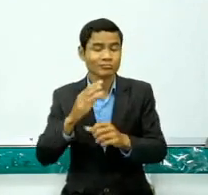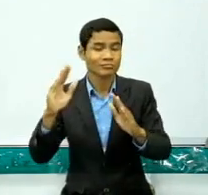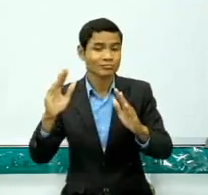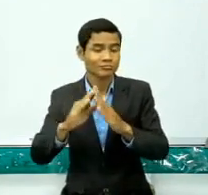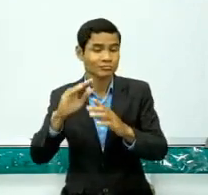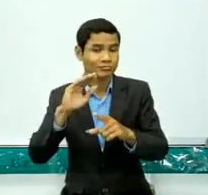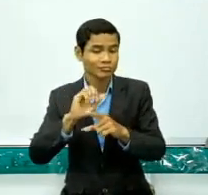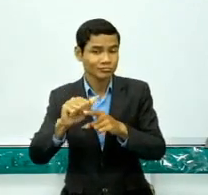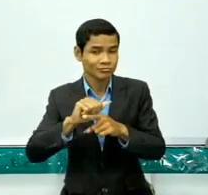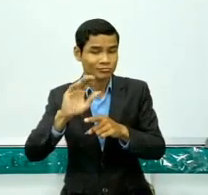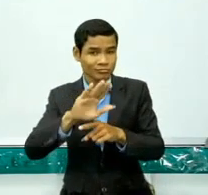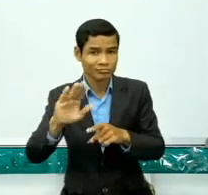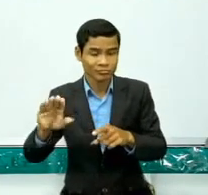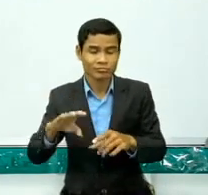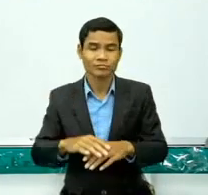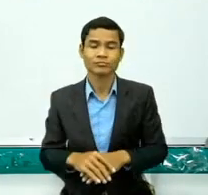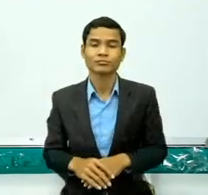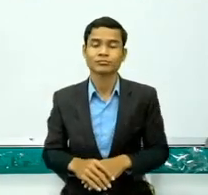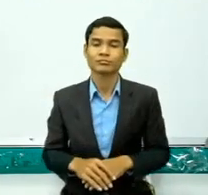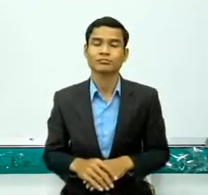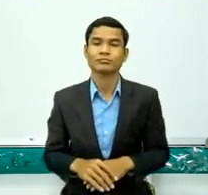ស់គ្នាកូនលើកឡើង